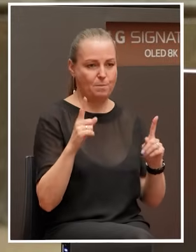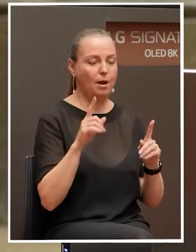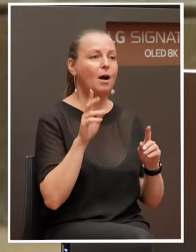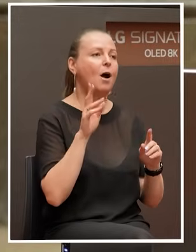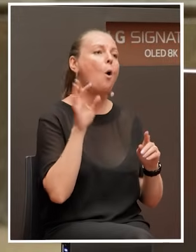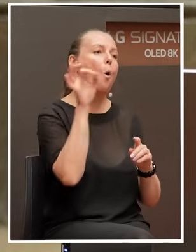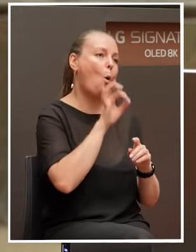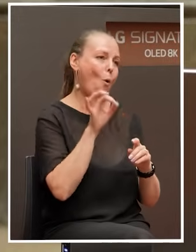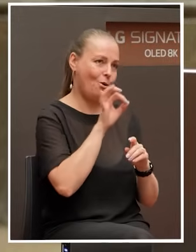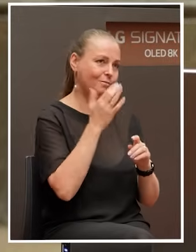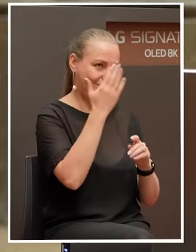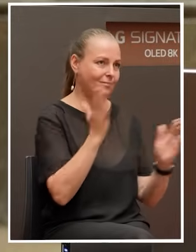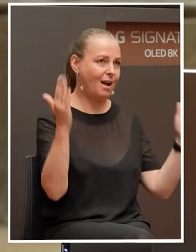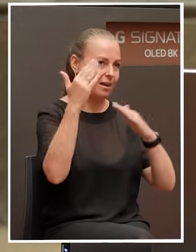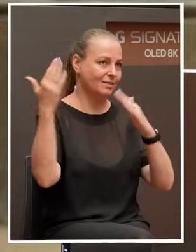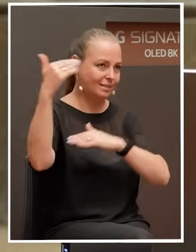вещи,